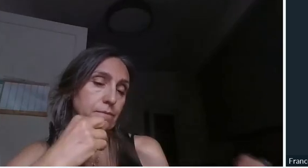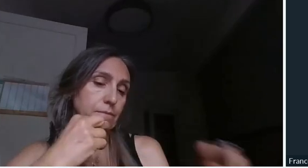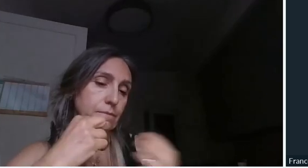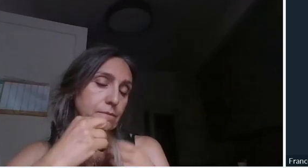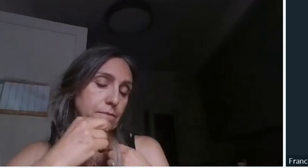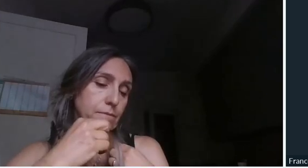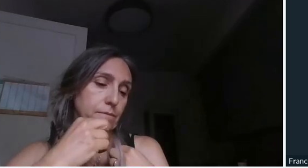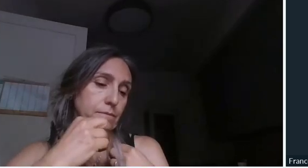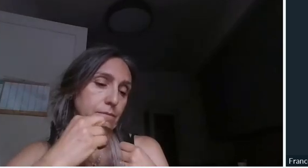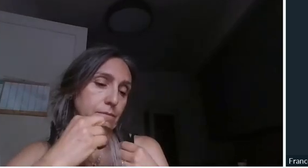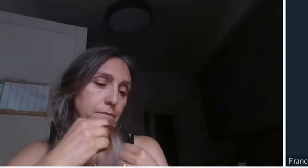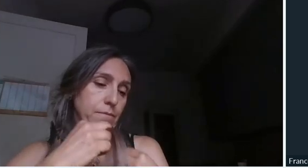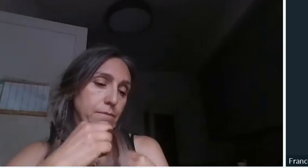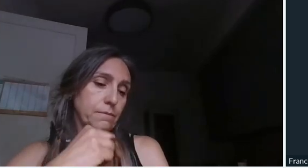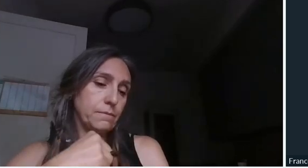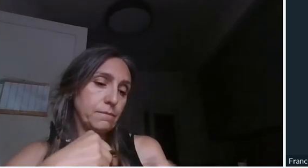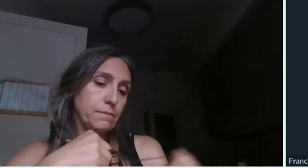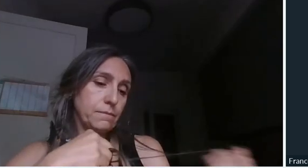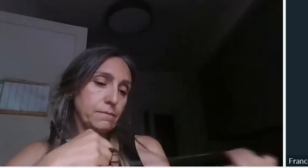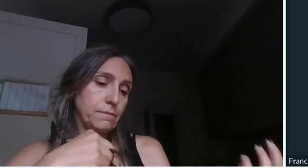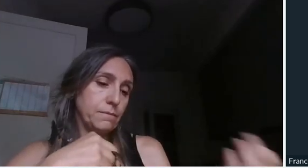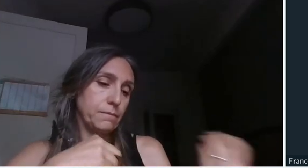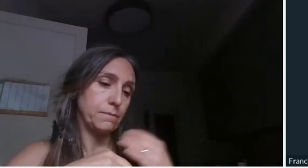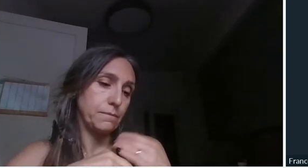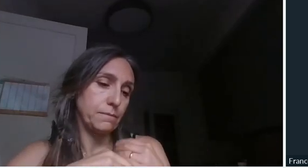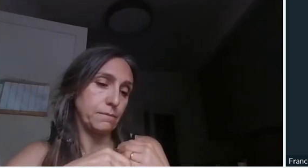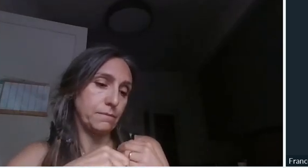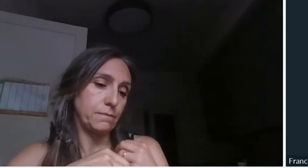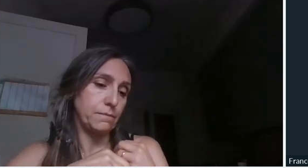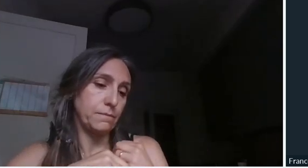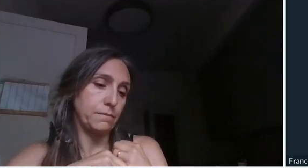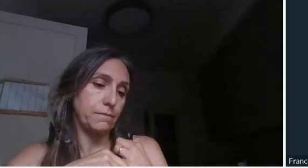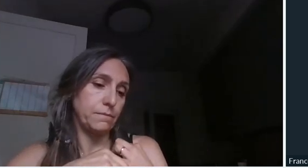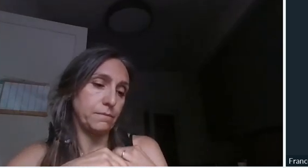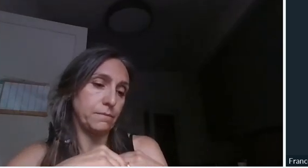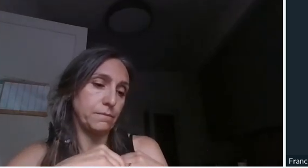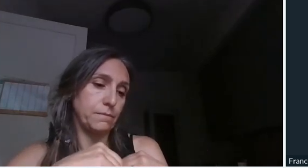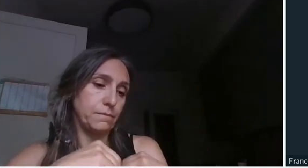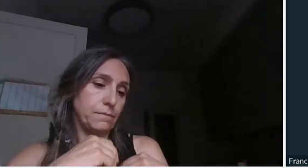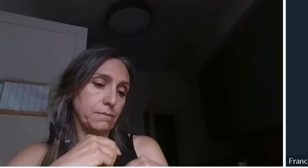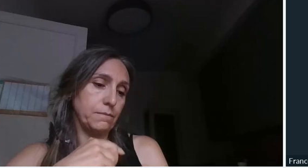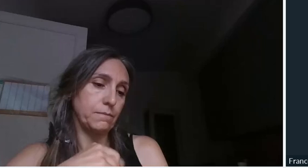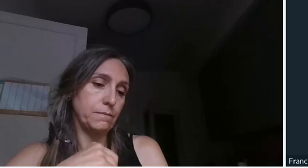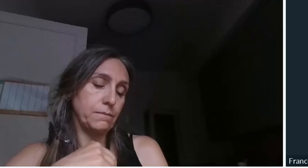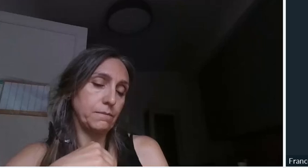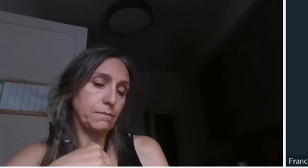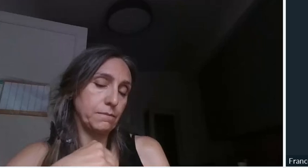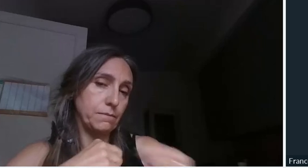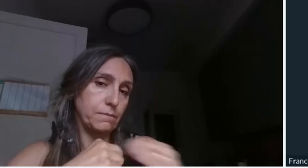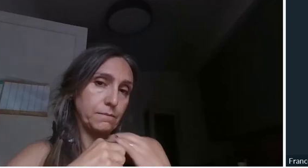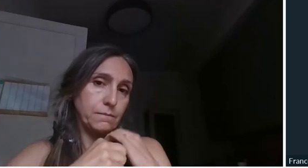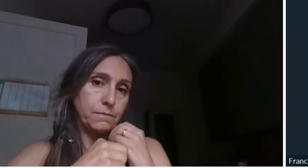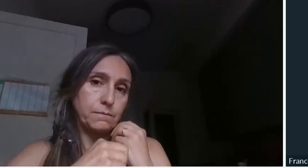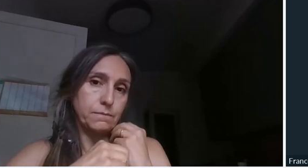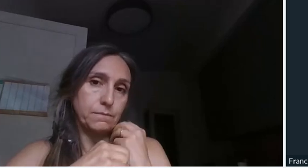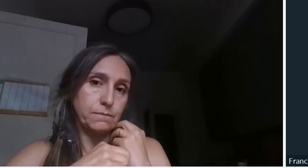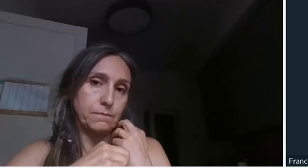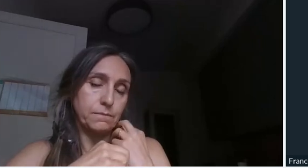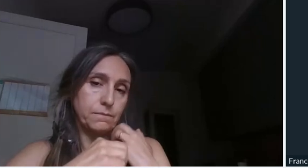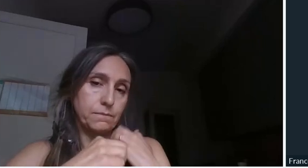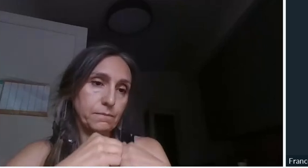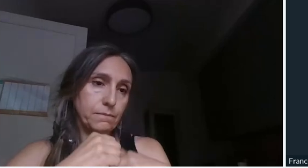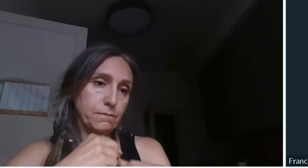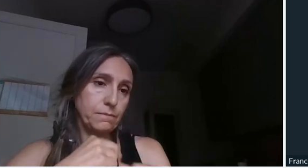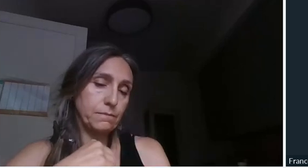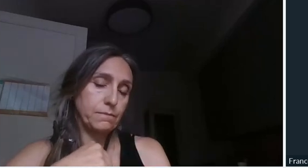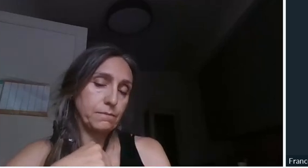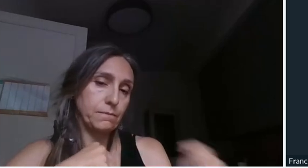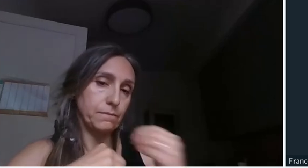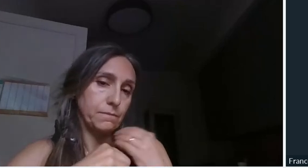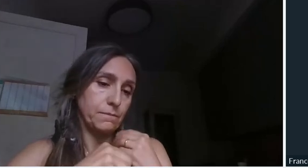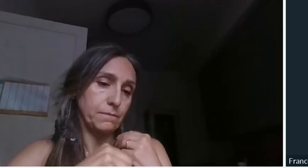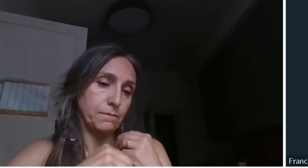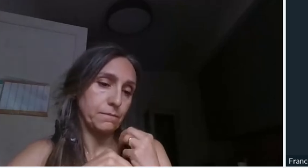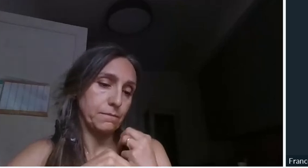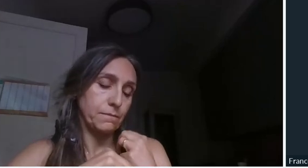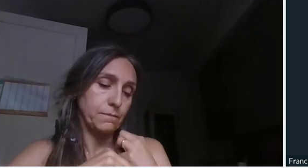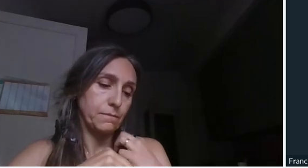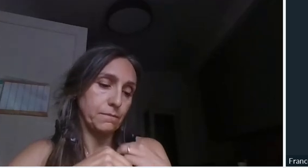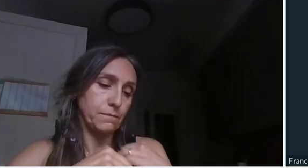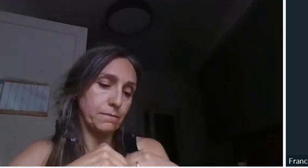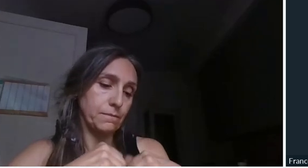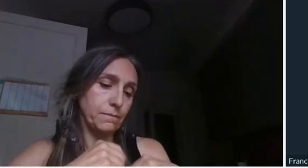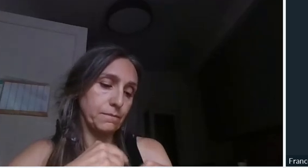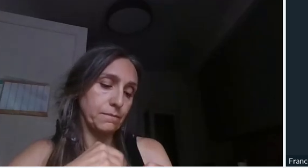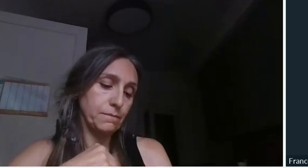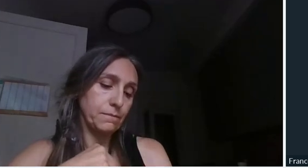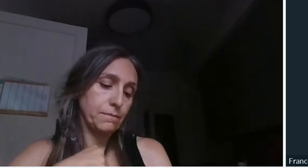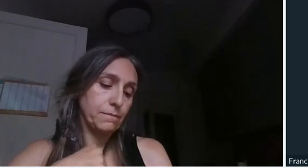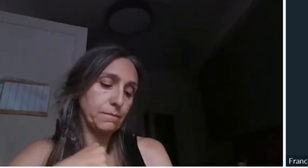lavoro devi tutelare del lavoro dello sviluppatore. Ma io lo tutelo. Ma il problema è proprio questo: cioè, se vuoi